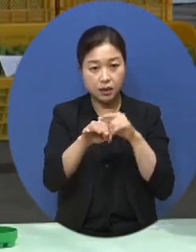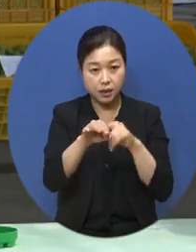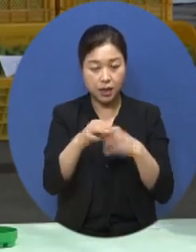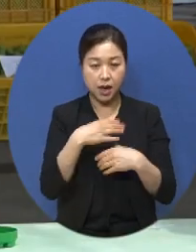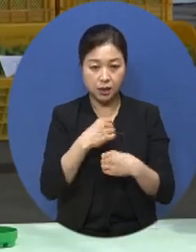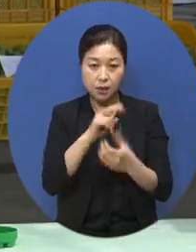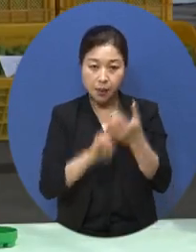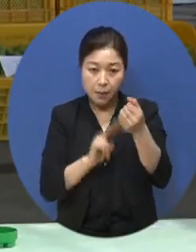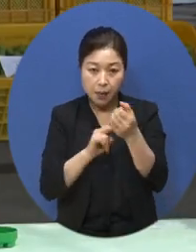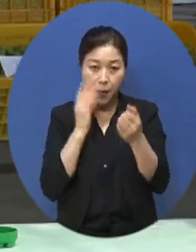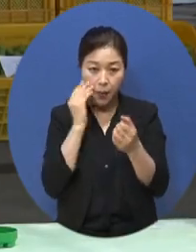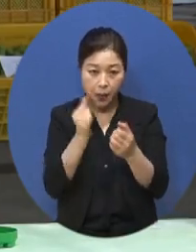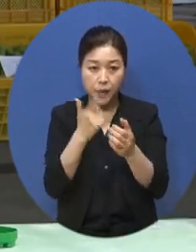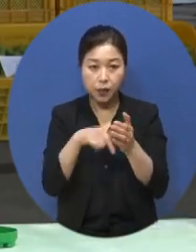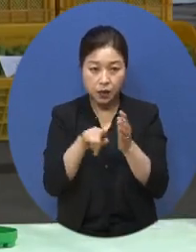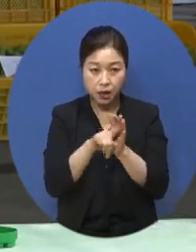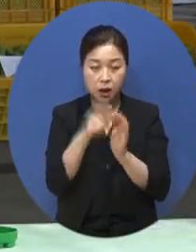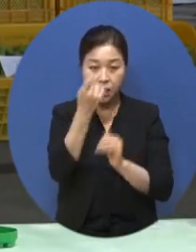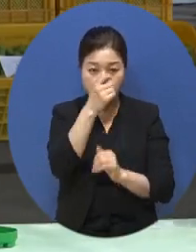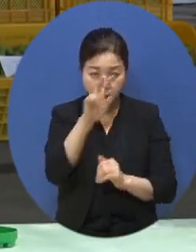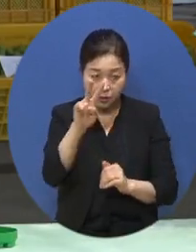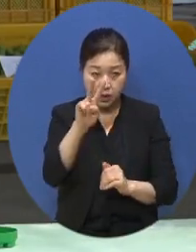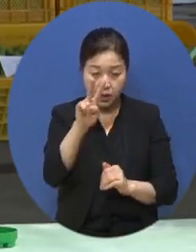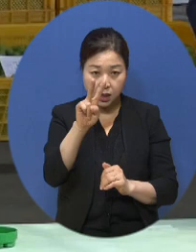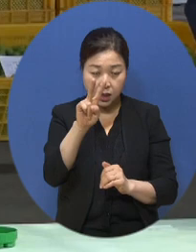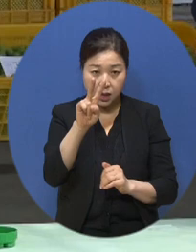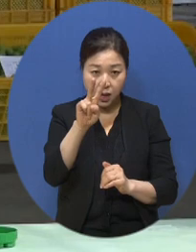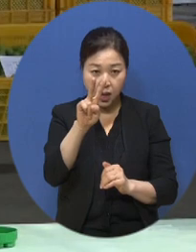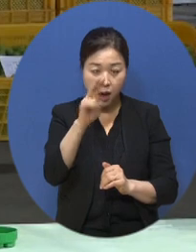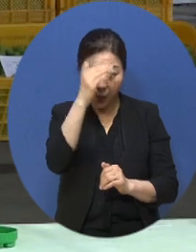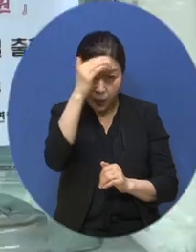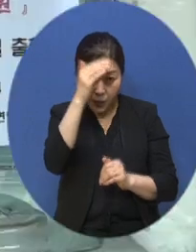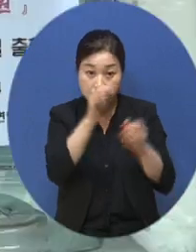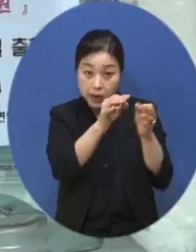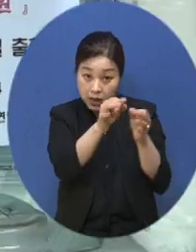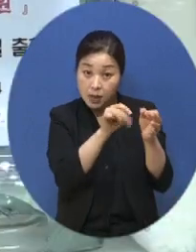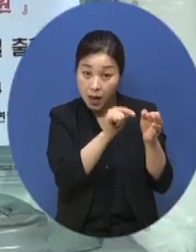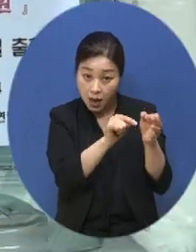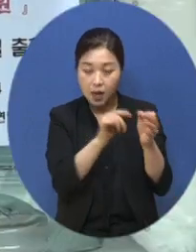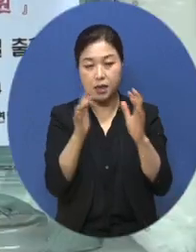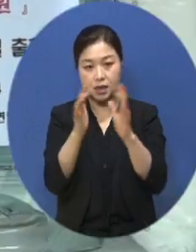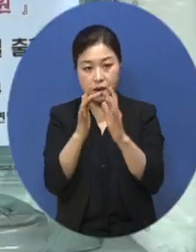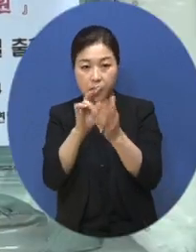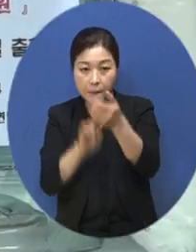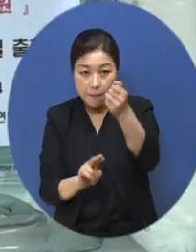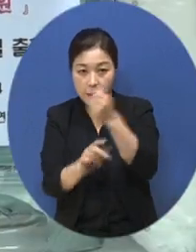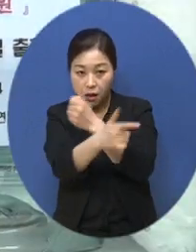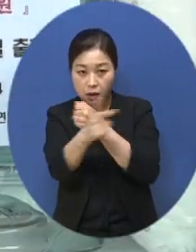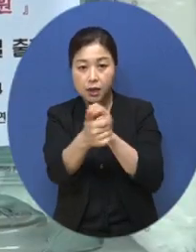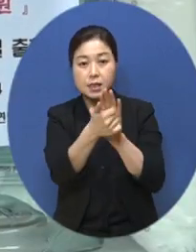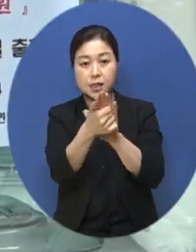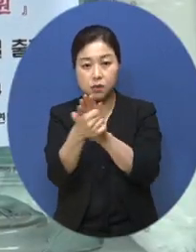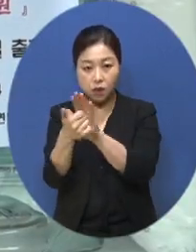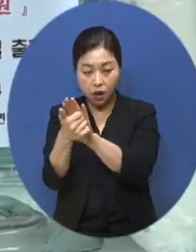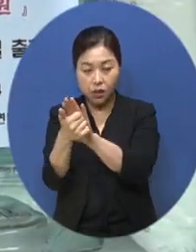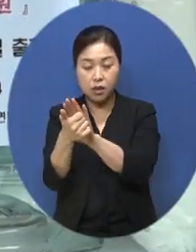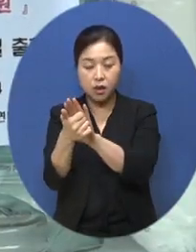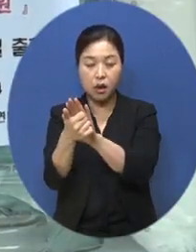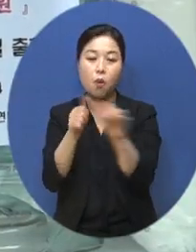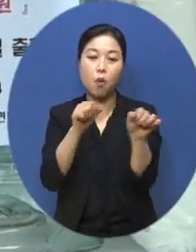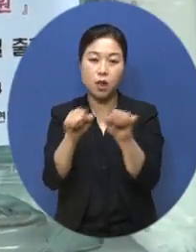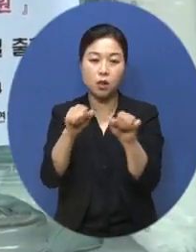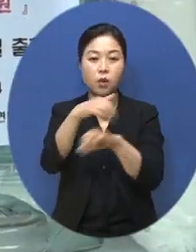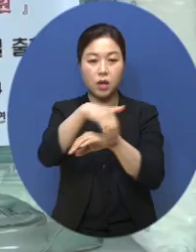판매를 위해 TV 홈쇼핑과 온라인 판매 지원 등 다양한 판촉 활동에